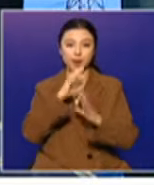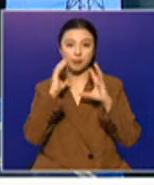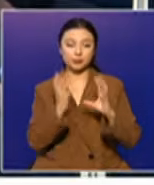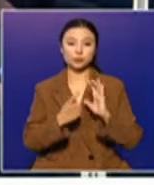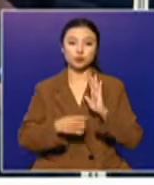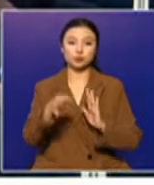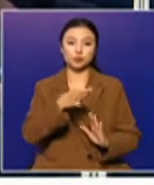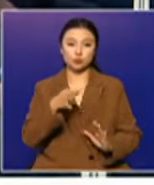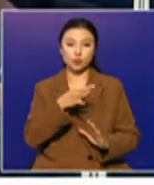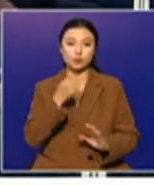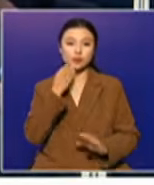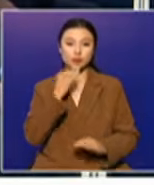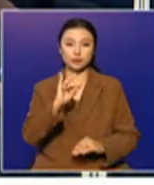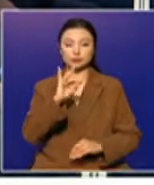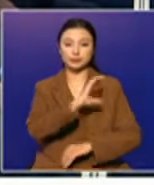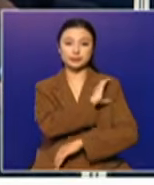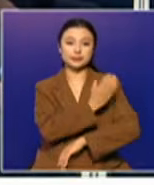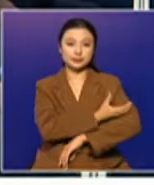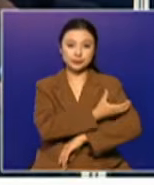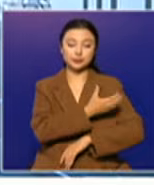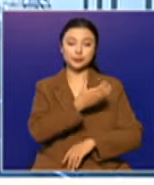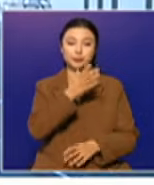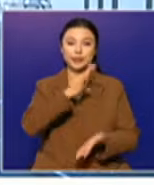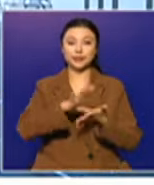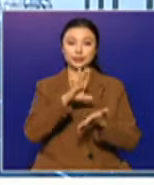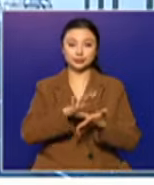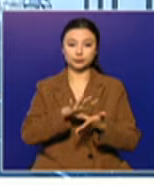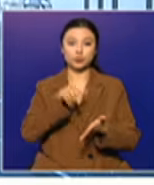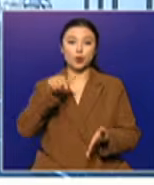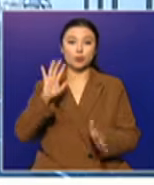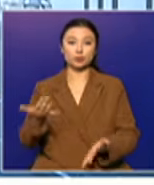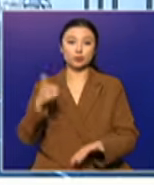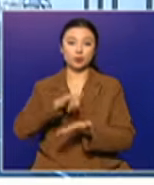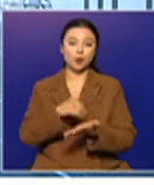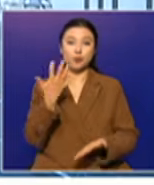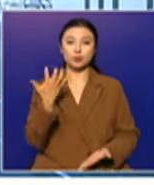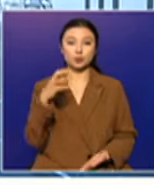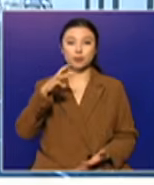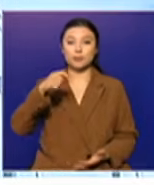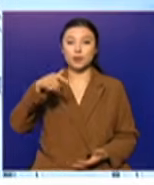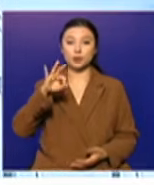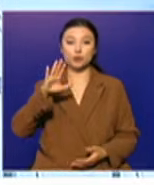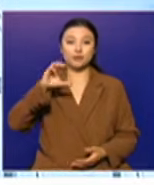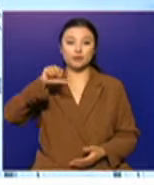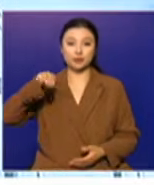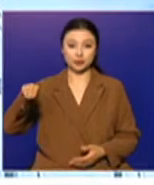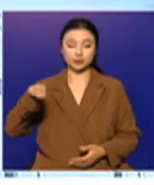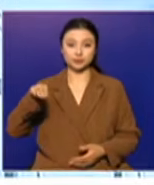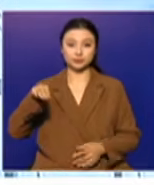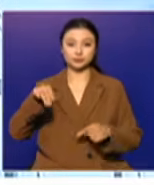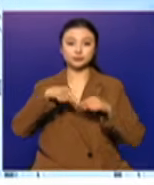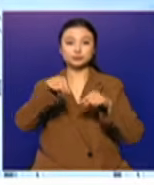ашады. Сарыөзек ауылы маңында 63 заманауи жел қондырғысын орнату жоспарланып отыр. Әрқайсысының биіктігі 120 метрді